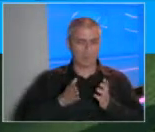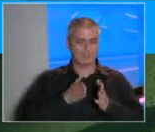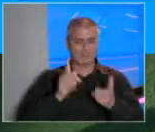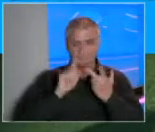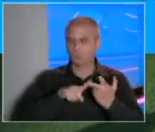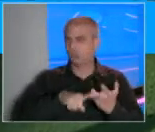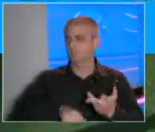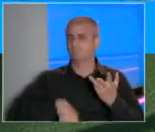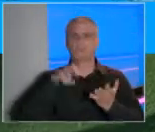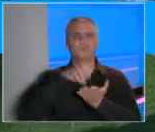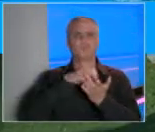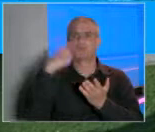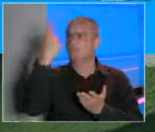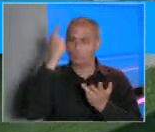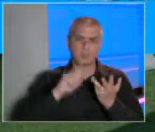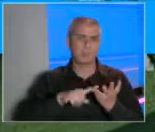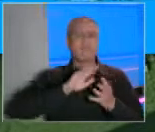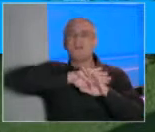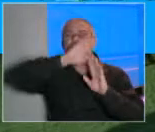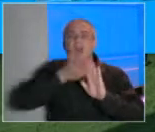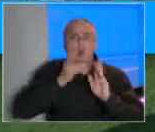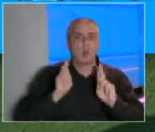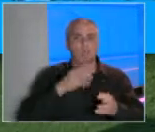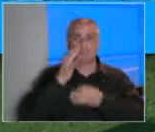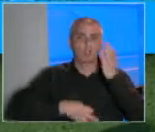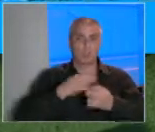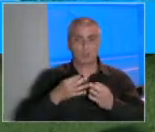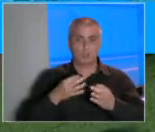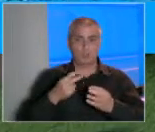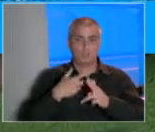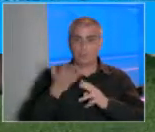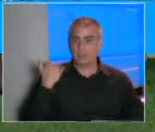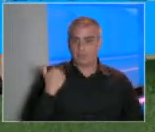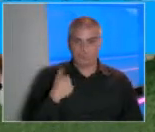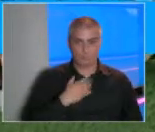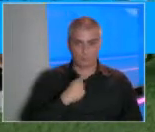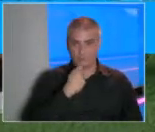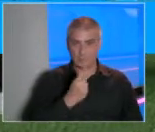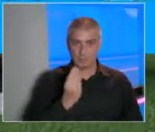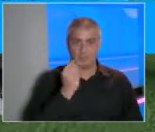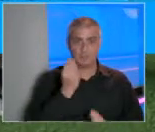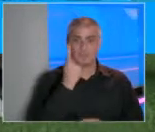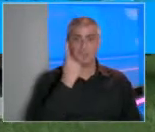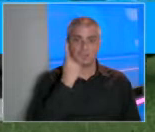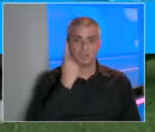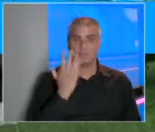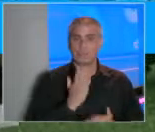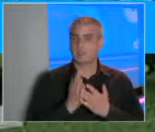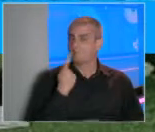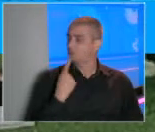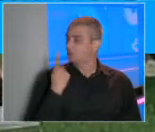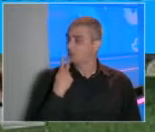צירים, התיישבות בודדים, כל מה שרק אפשר. אבל רק לפני זה אני רוצה להזכיר נתון אחד. עד לפני